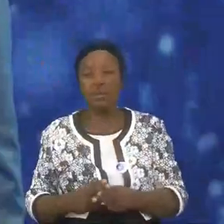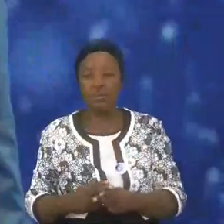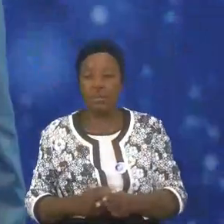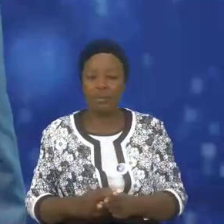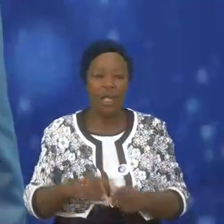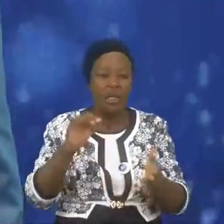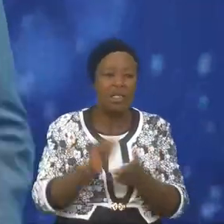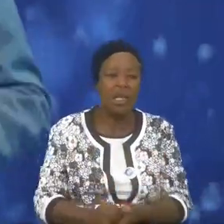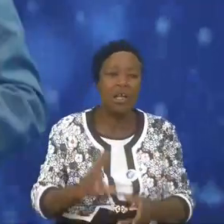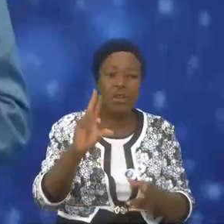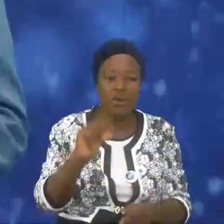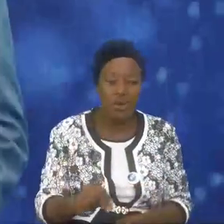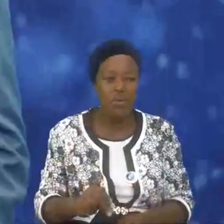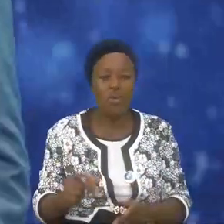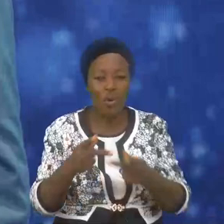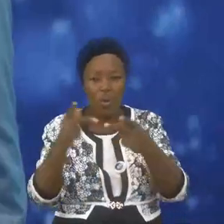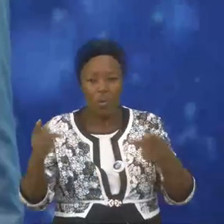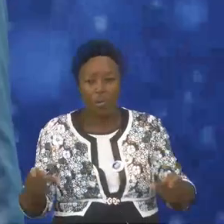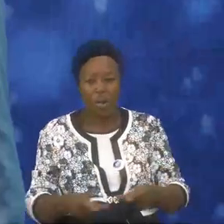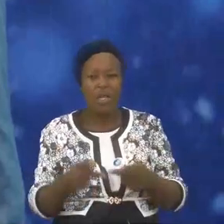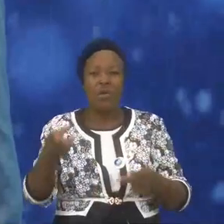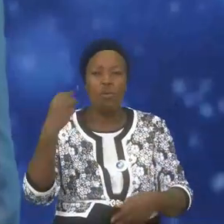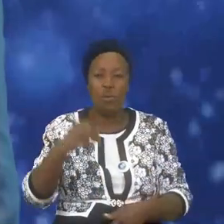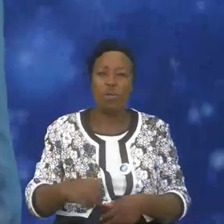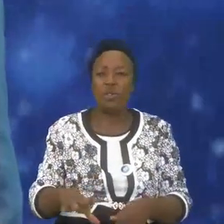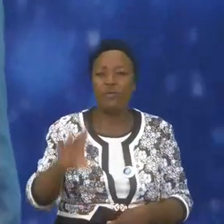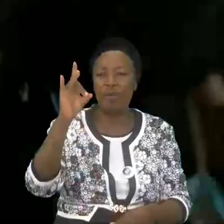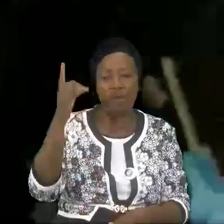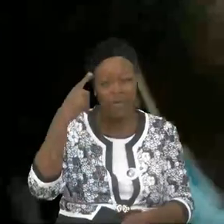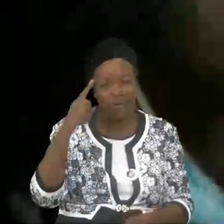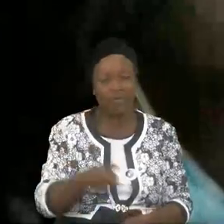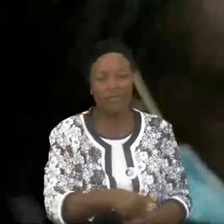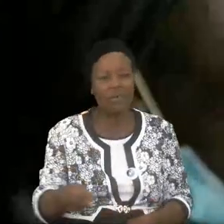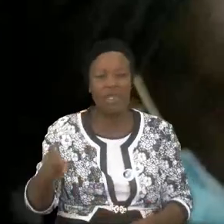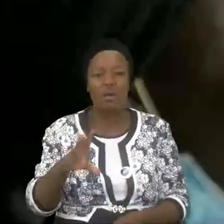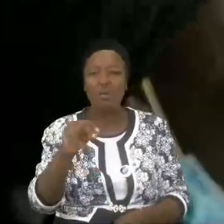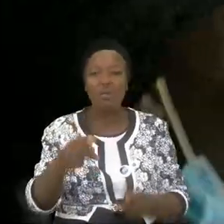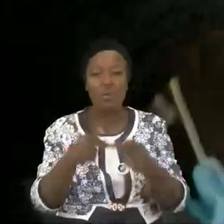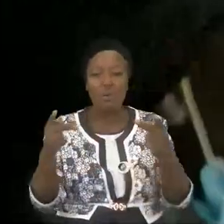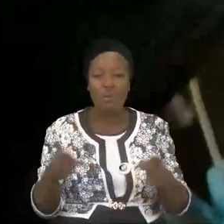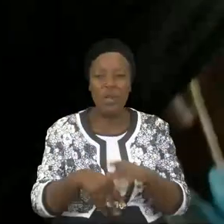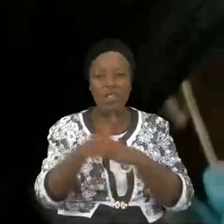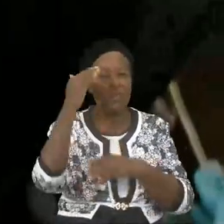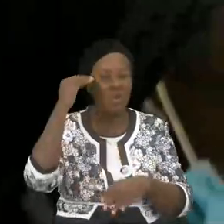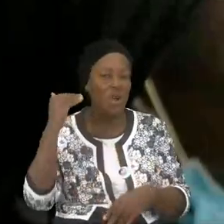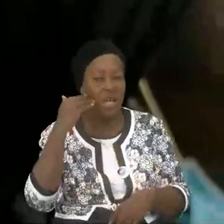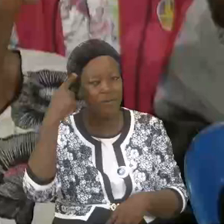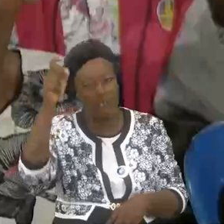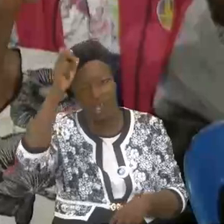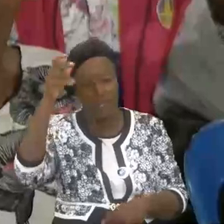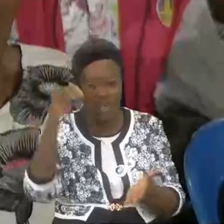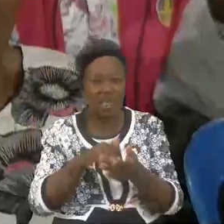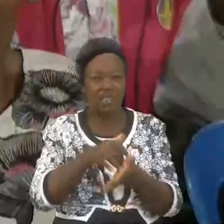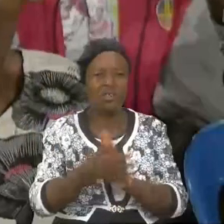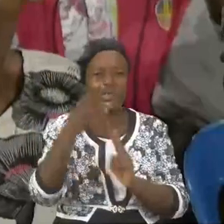Jésus. Et nulle trace n'en fut retrouvée. Aucune place dans ta tête